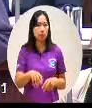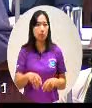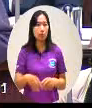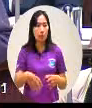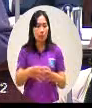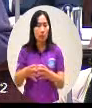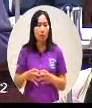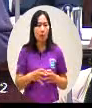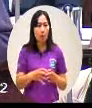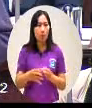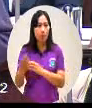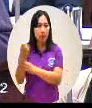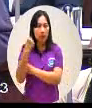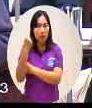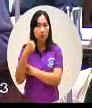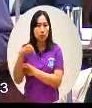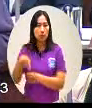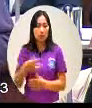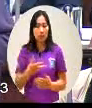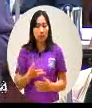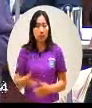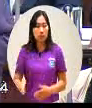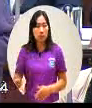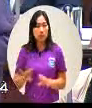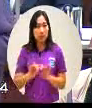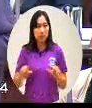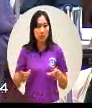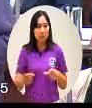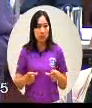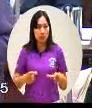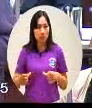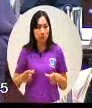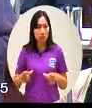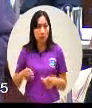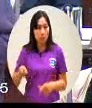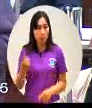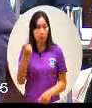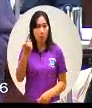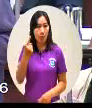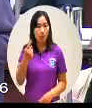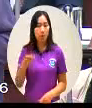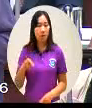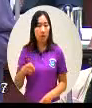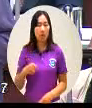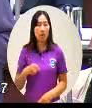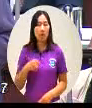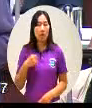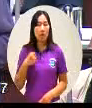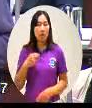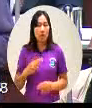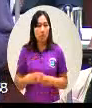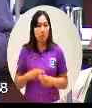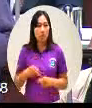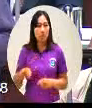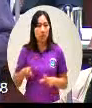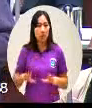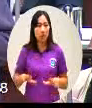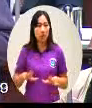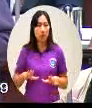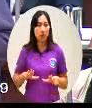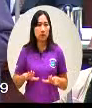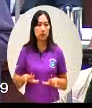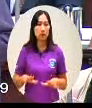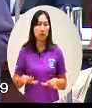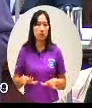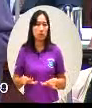一海洋湿地的公园啊，这个部分我相信，伊应该甲今仔日党托啊，应动工应